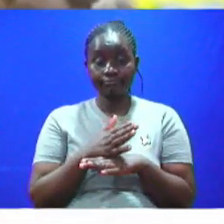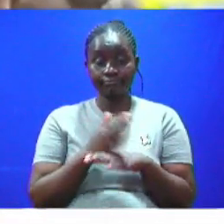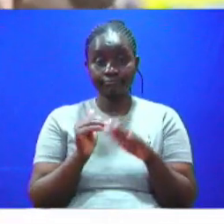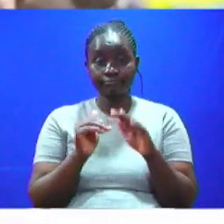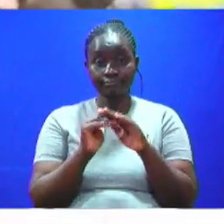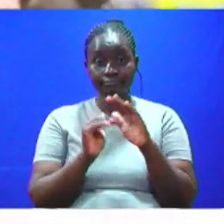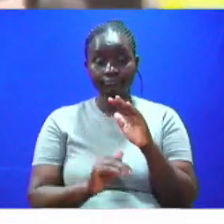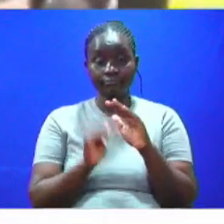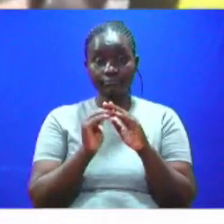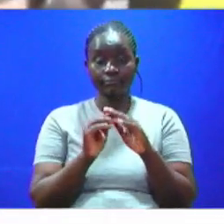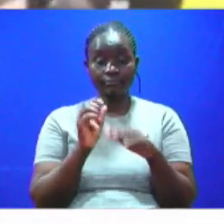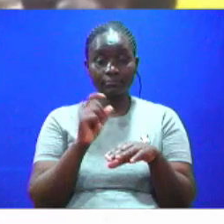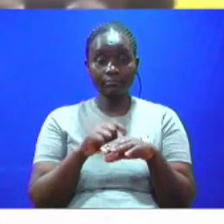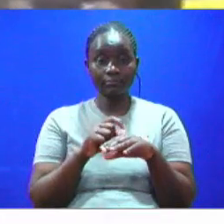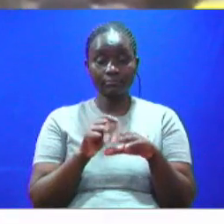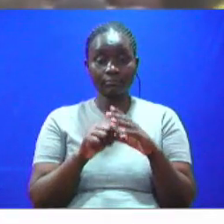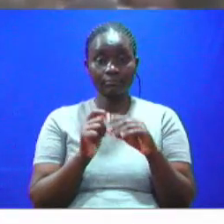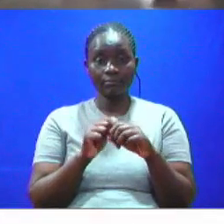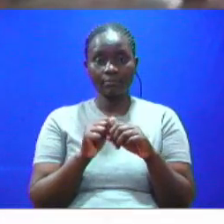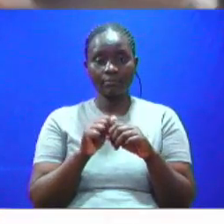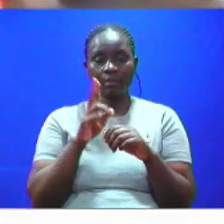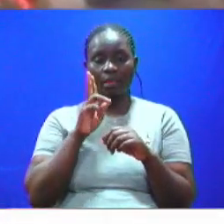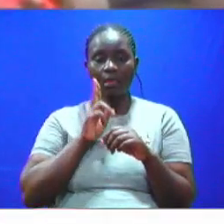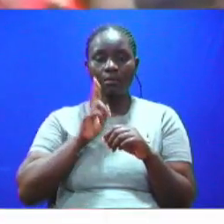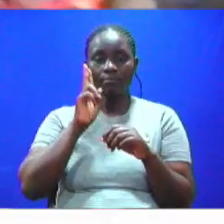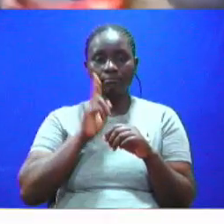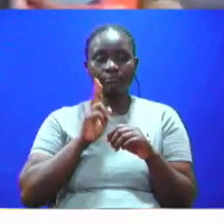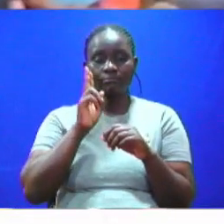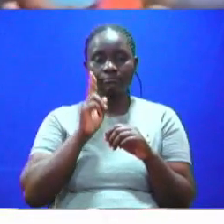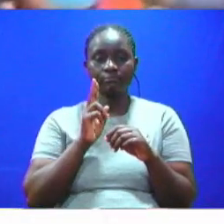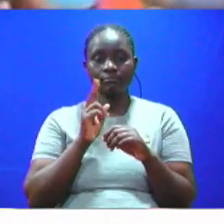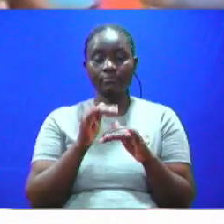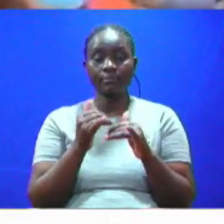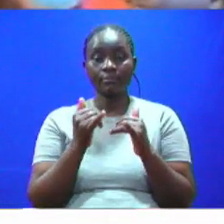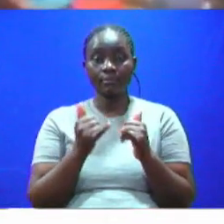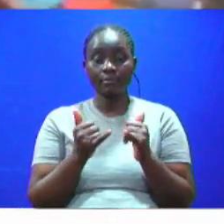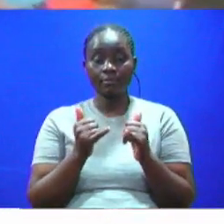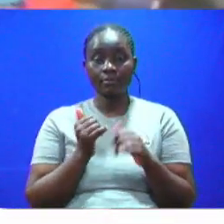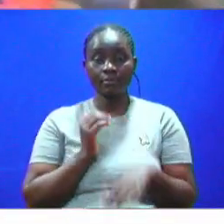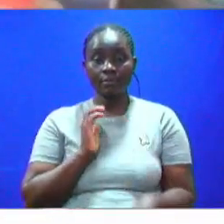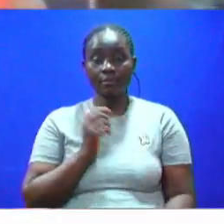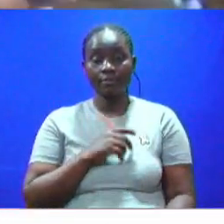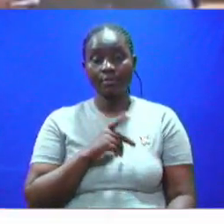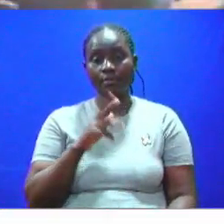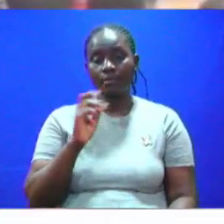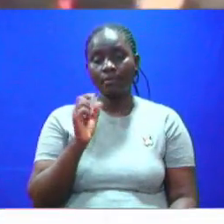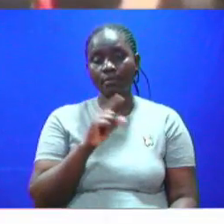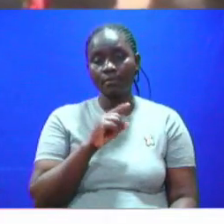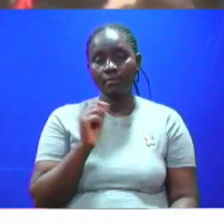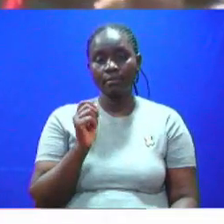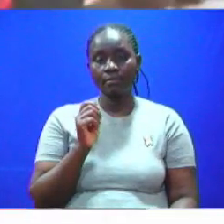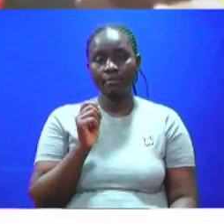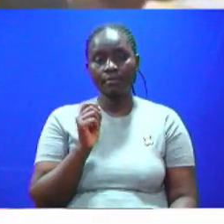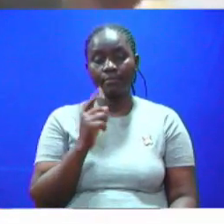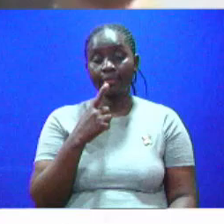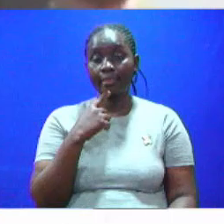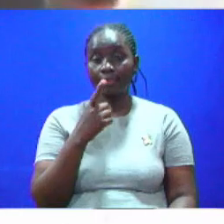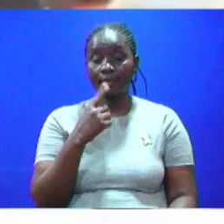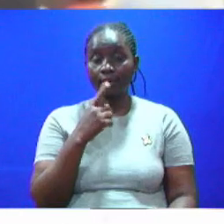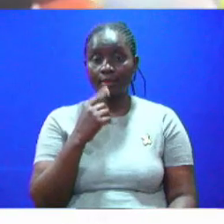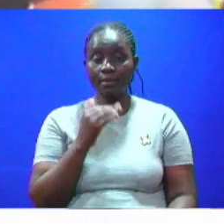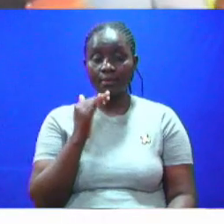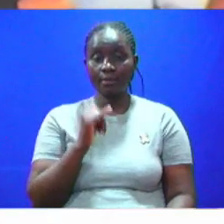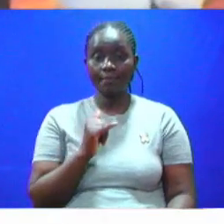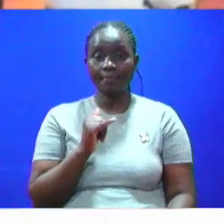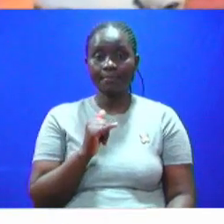ile maneno alipitishiwa na Uhuru Kenyatta. Mbona sasa natendea mtoto wetu Riginji Gachagua? Tunaambia William Samoei